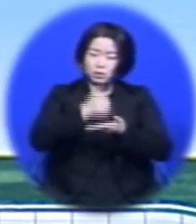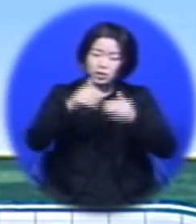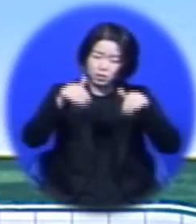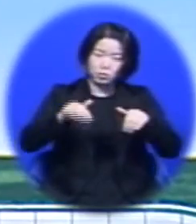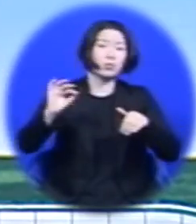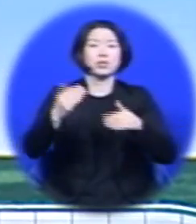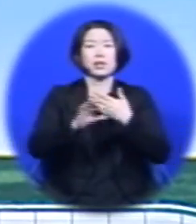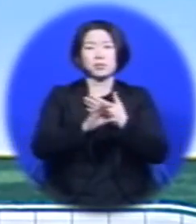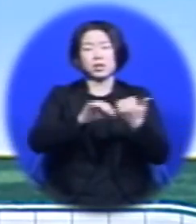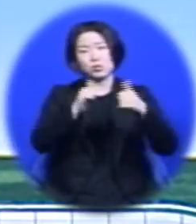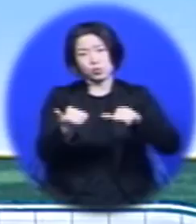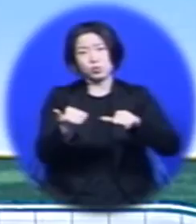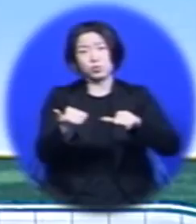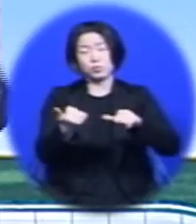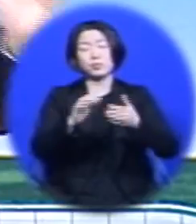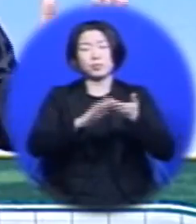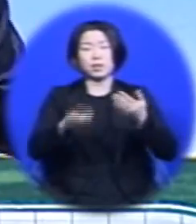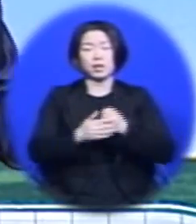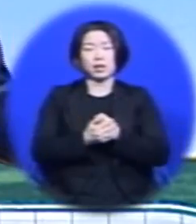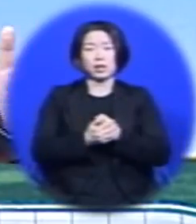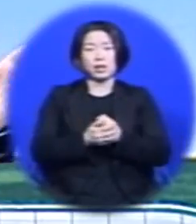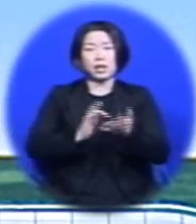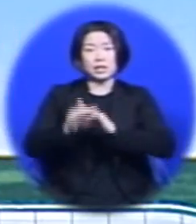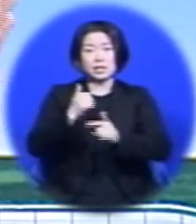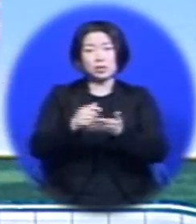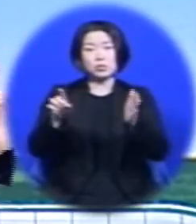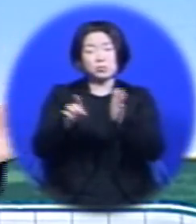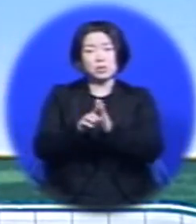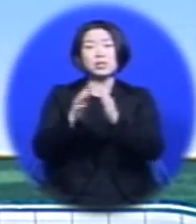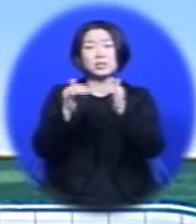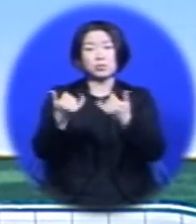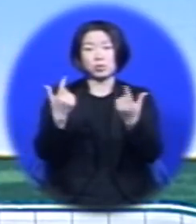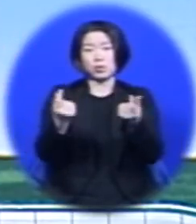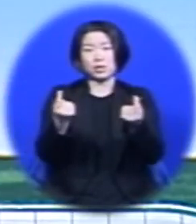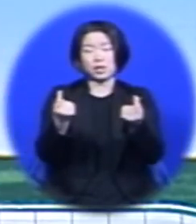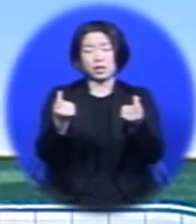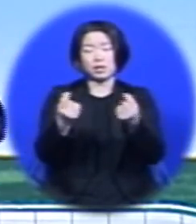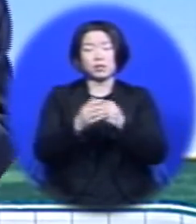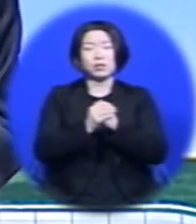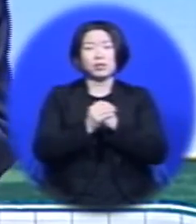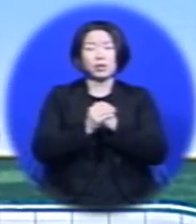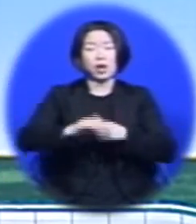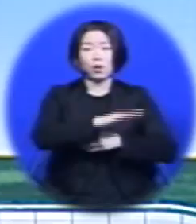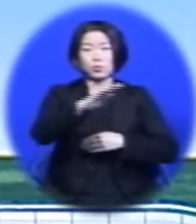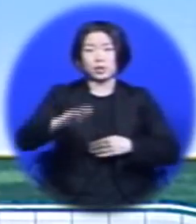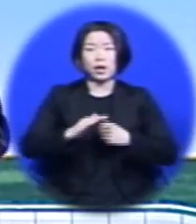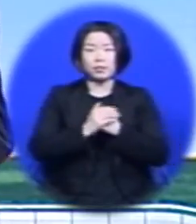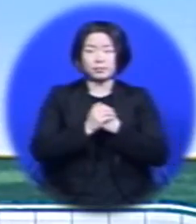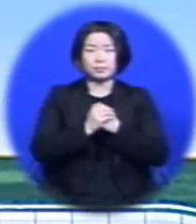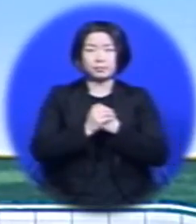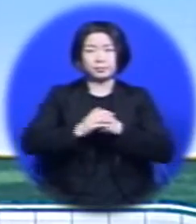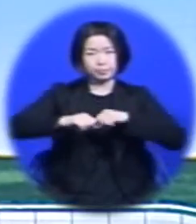죽음입니다 예수 믿는 사람도 똑같습니다 예수 안믿는 사람도 그룹 우리가